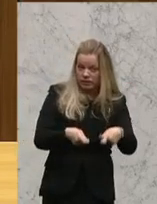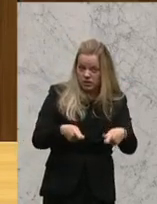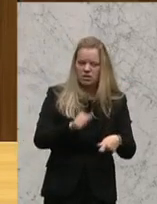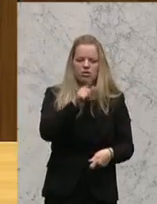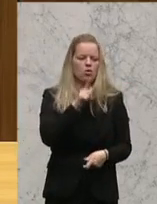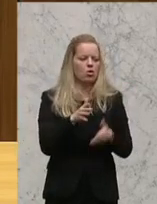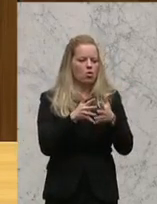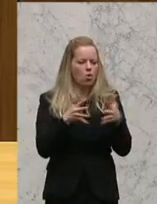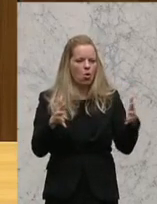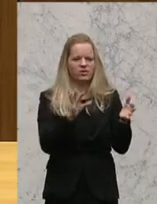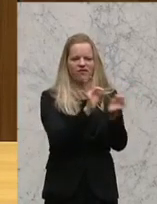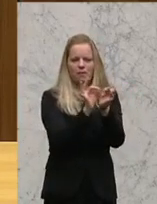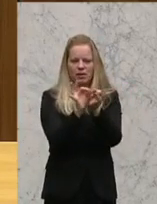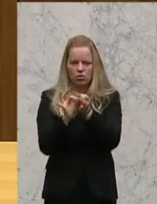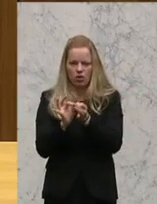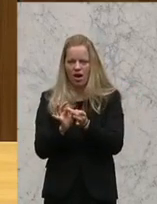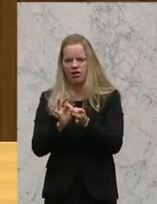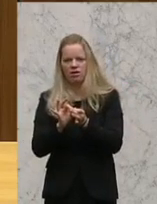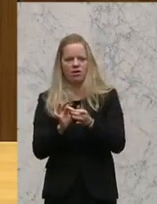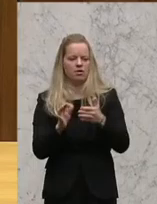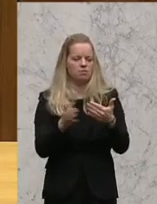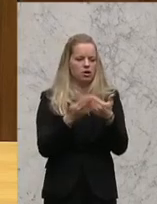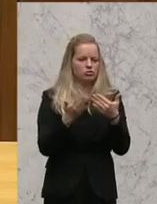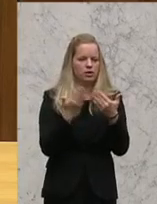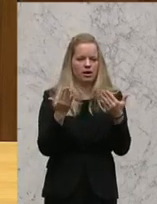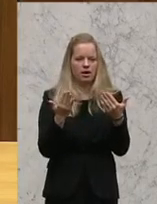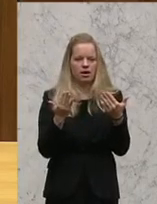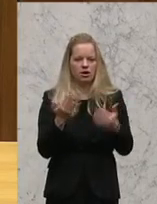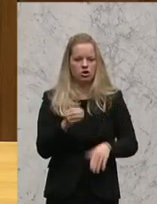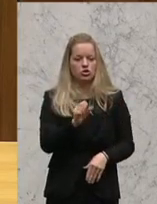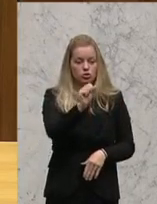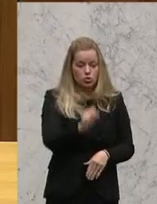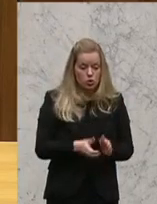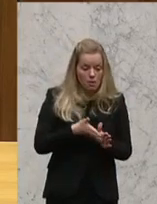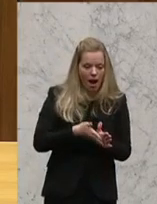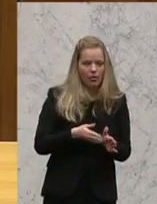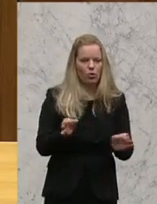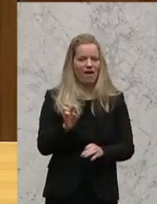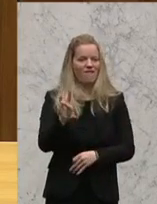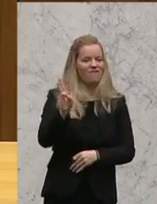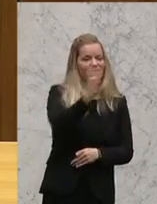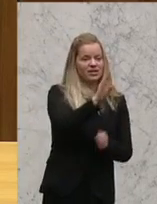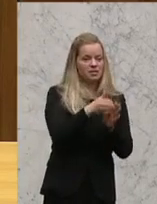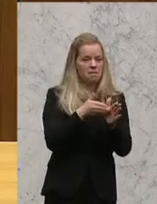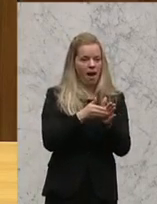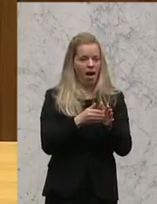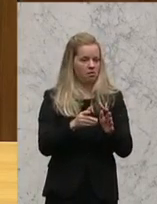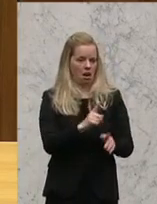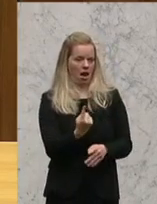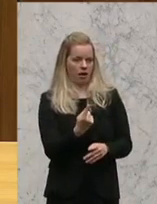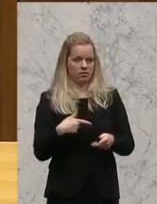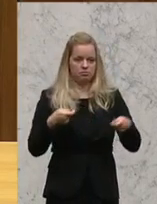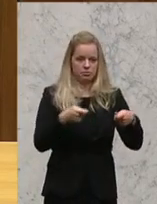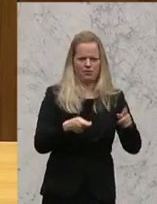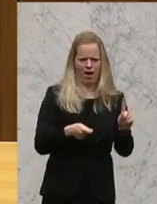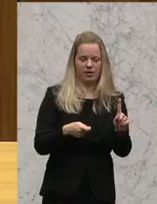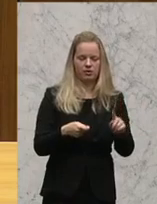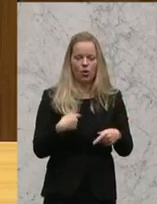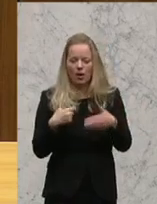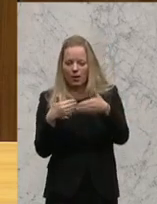die großen Achsen und in große Projekte, wie zum Beispiel der Ausbau der Südbahn oder der Westbahn. Auch in eine Vielzahl kleinerer